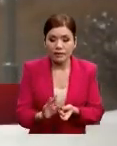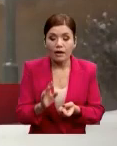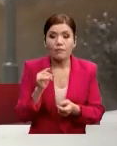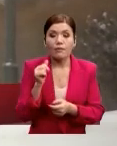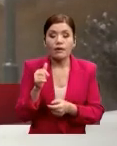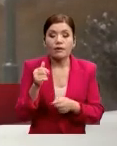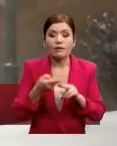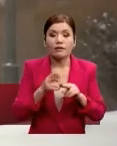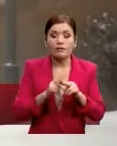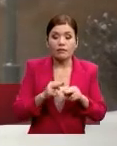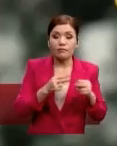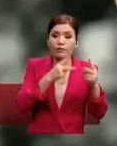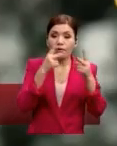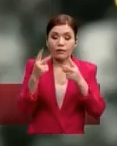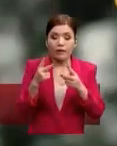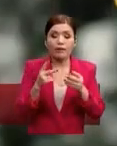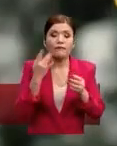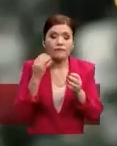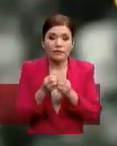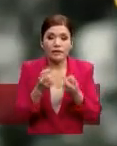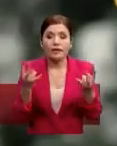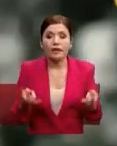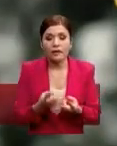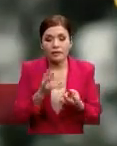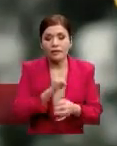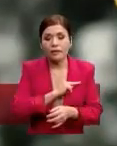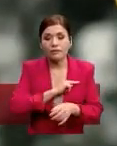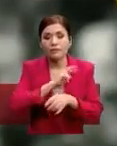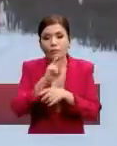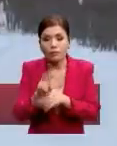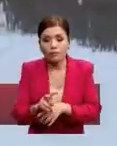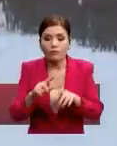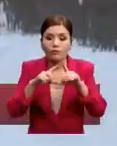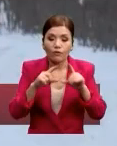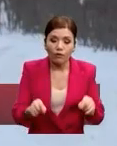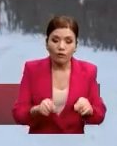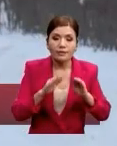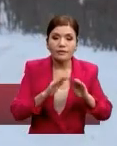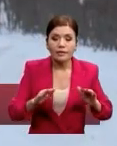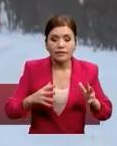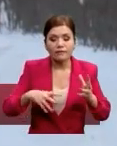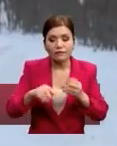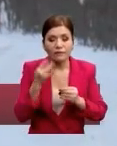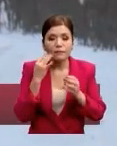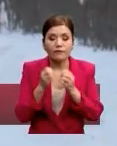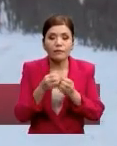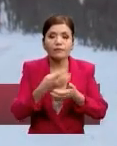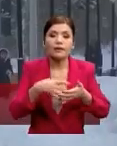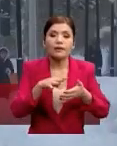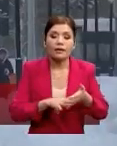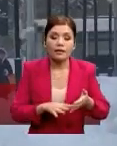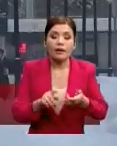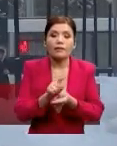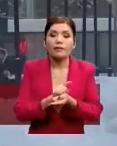будильнику казахстанцы будут просыпаться, как и раньше. Идти на работу, отводить детей в школу и садик тоже по прежнему графику.